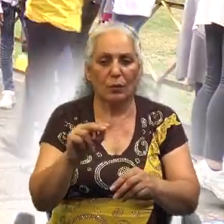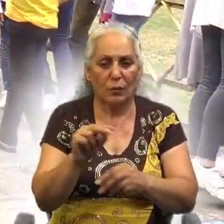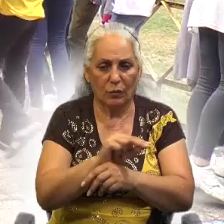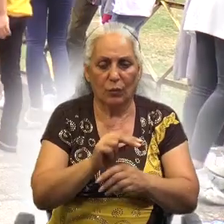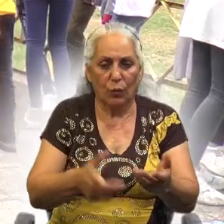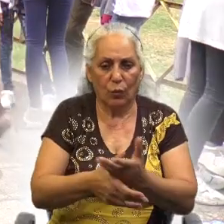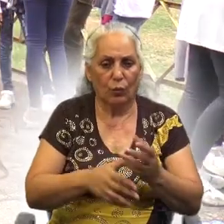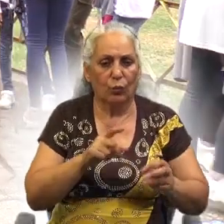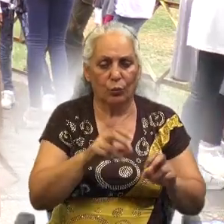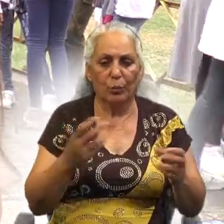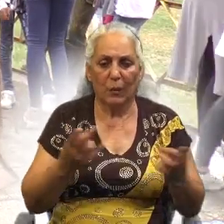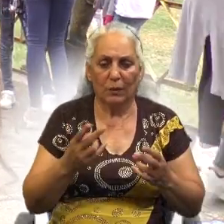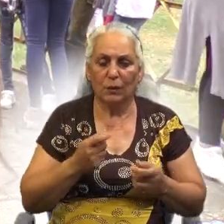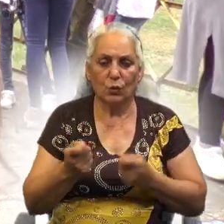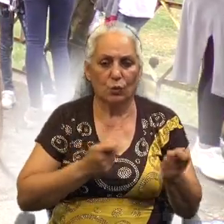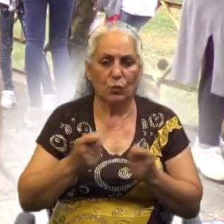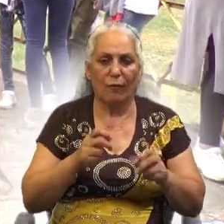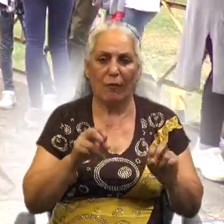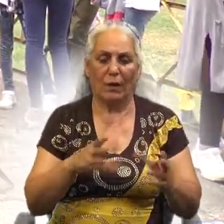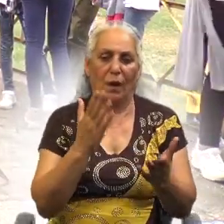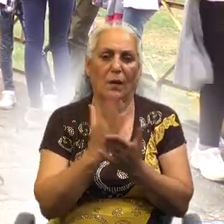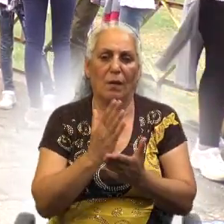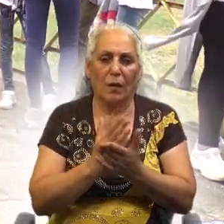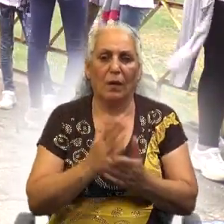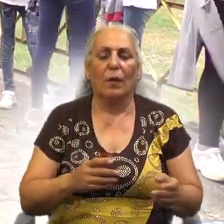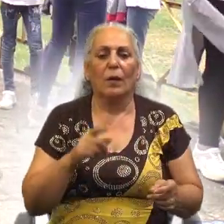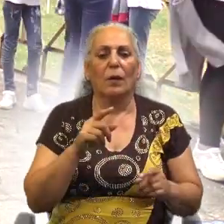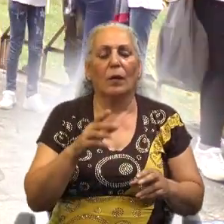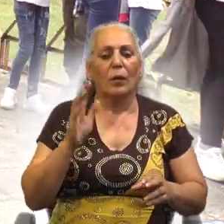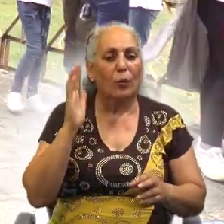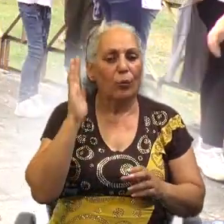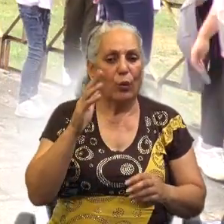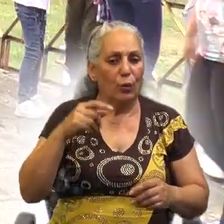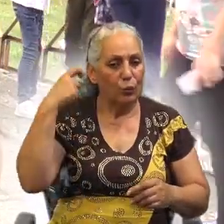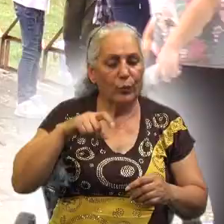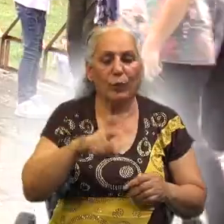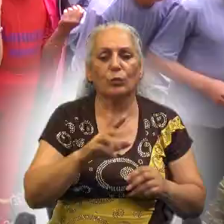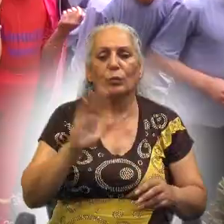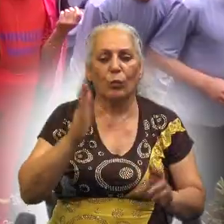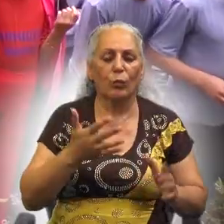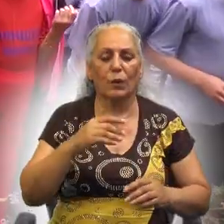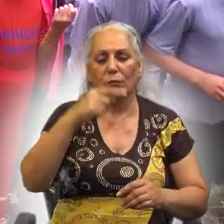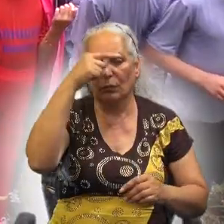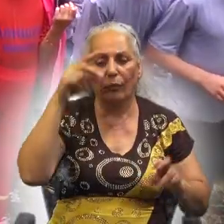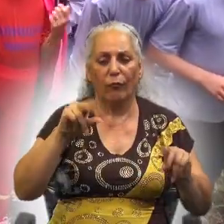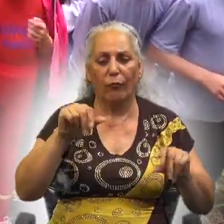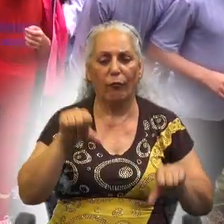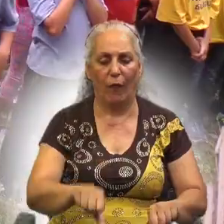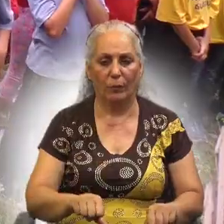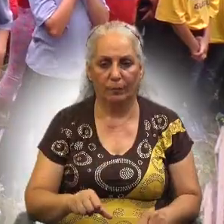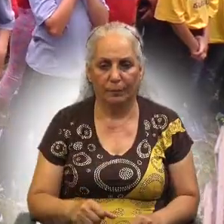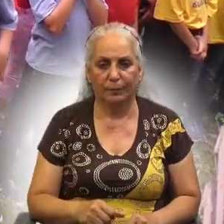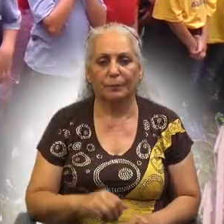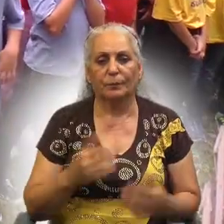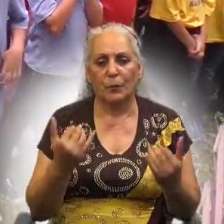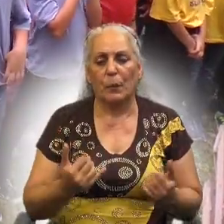դուք խուսափեք մի վտանգից, կարող եք ընկնել մյուսի մեջ և կարող է հետևանքները շատ ճակատագրական լինել։ Այս գիտելիքները խիստ անհրաժեշտ են